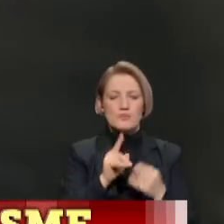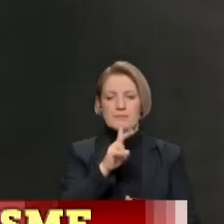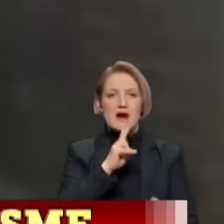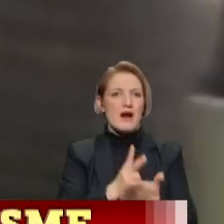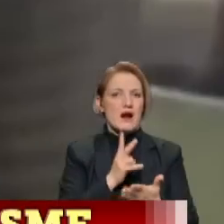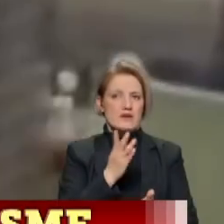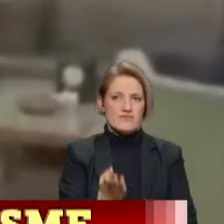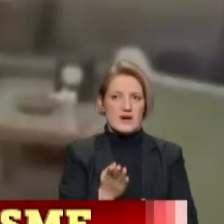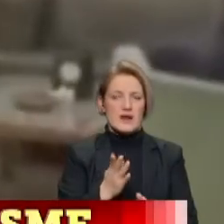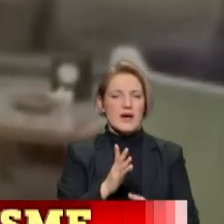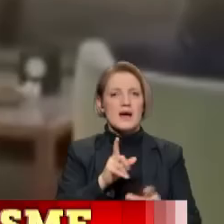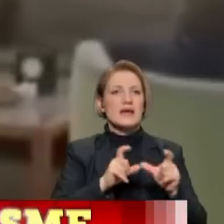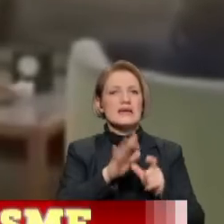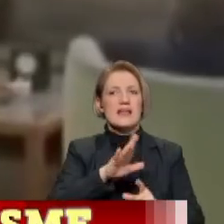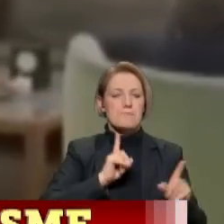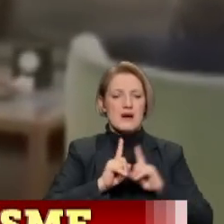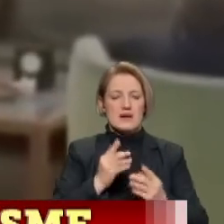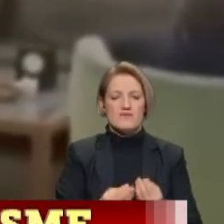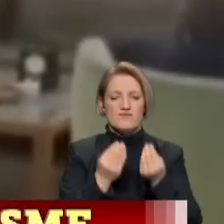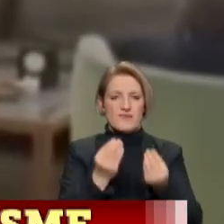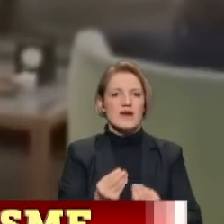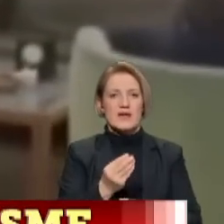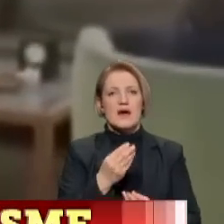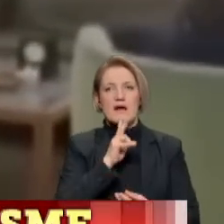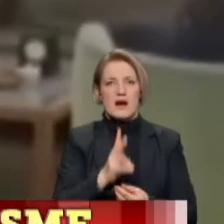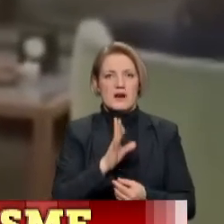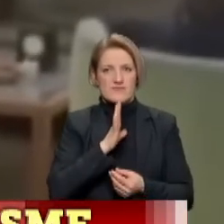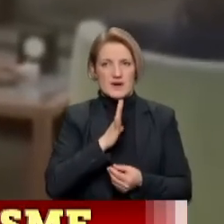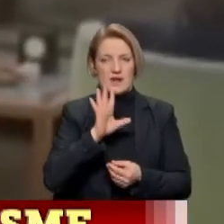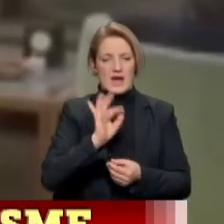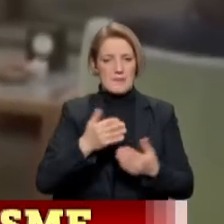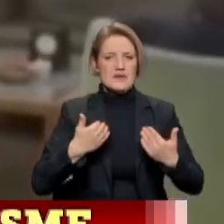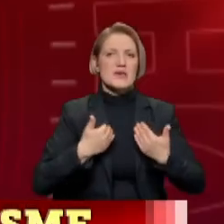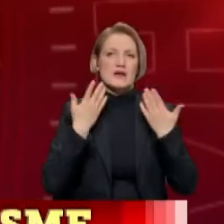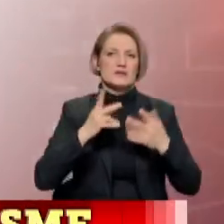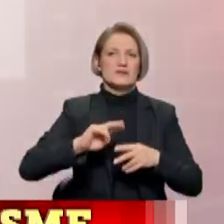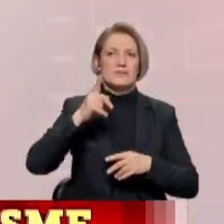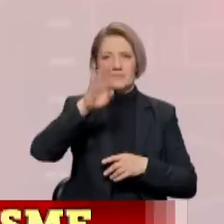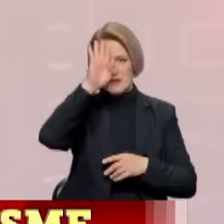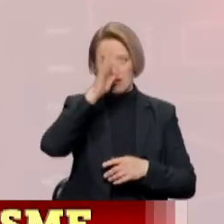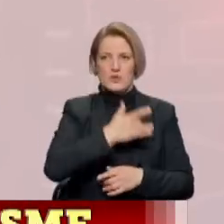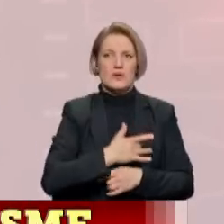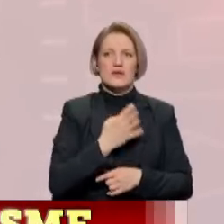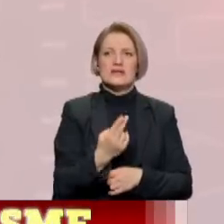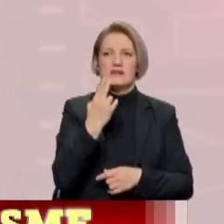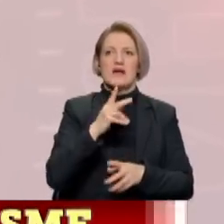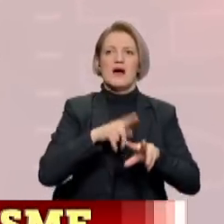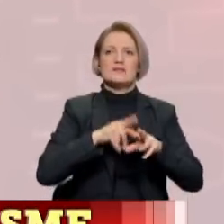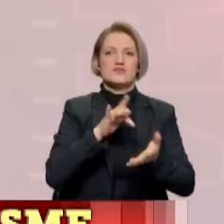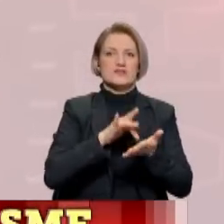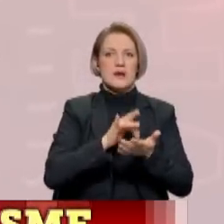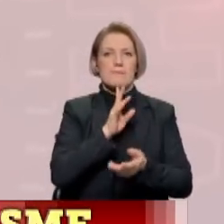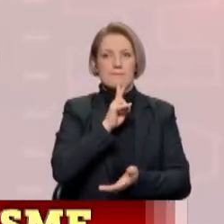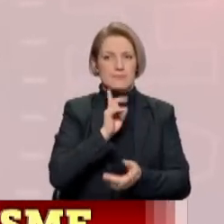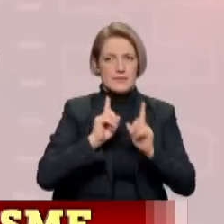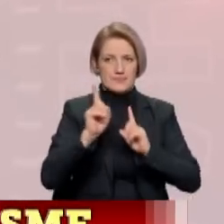konusu. Yerel mahkemenin verdiği bir karar var. Ancak bundan sonraki süreçte hem istinaf hem Yargıtay boyutu olacaktır. İstanbul Anadolu 7. Asliye Ceza